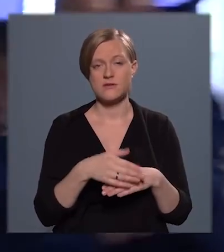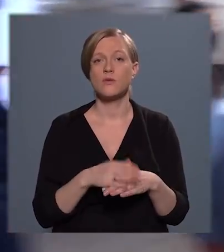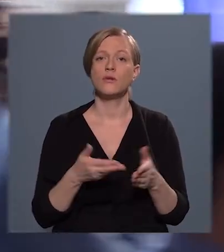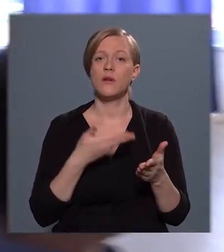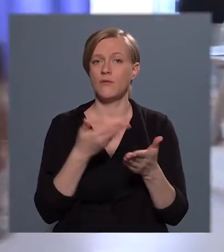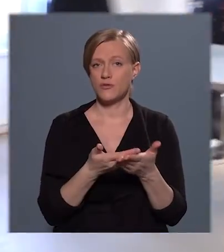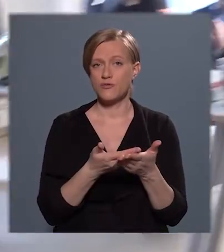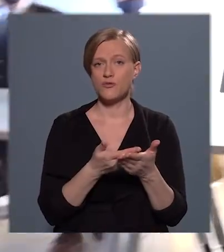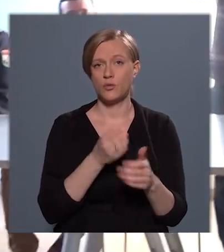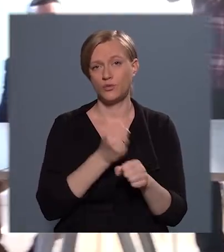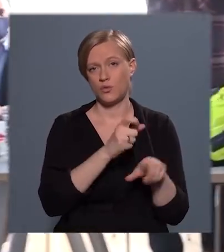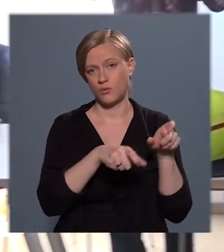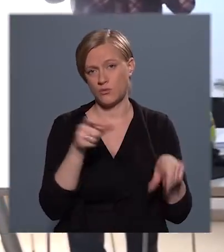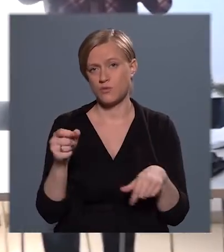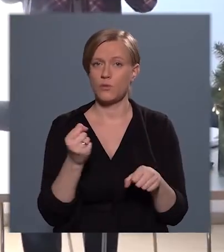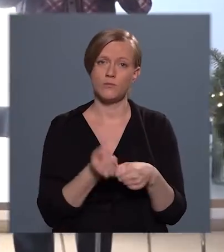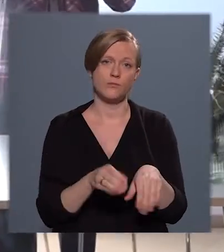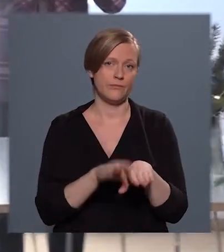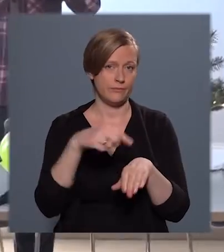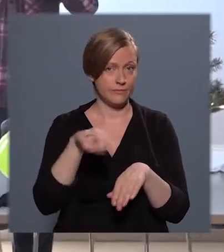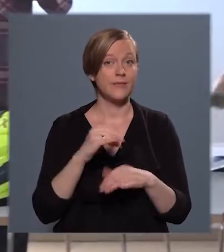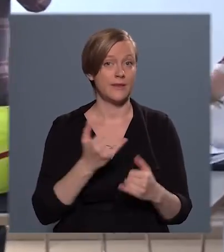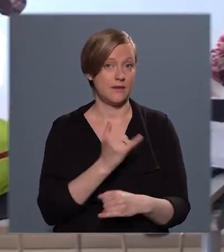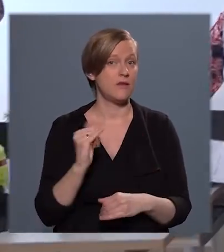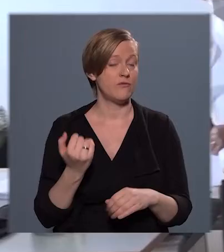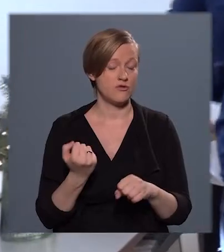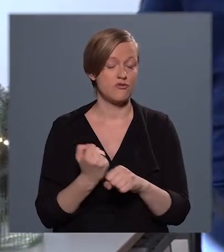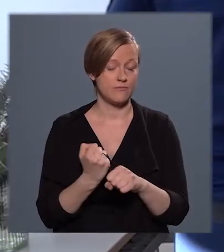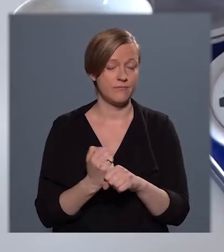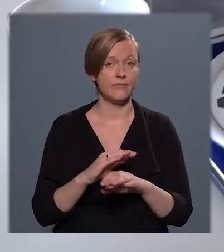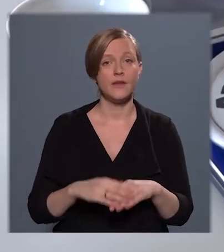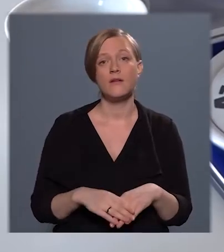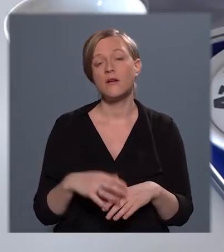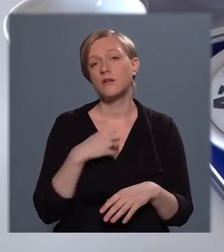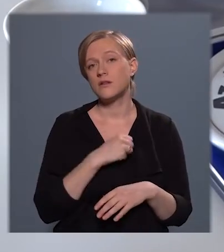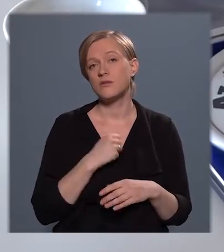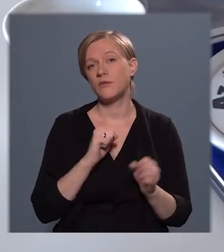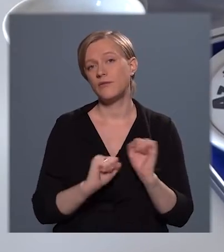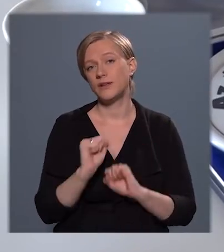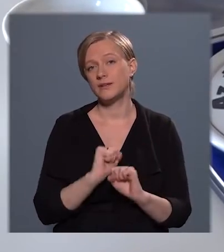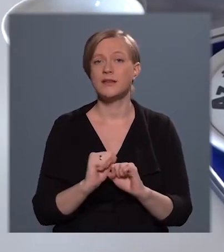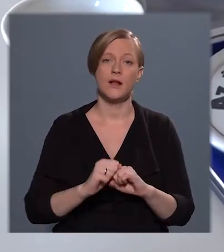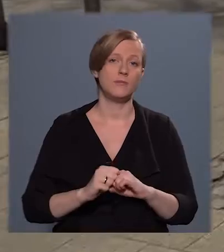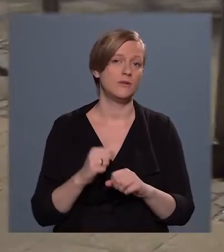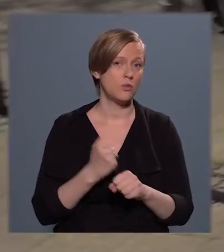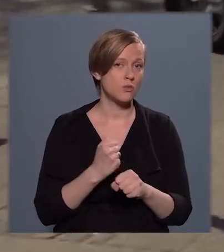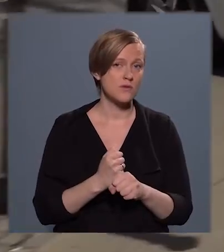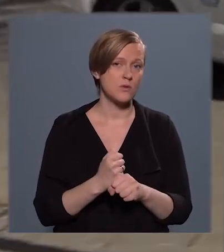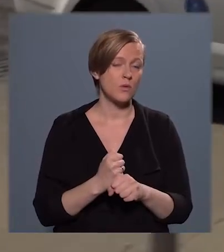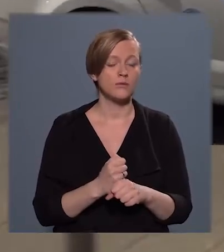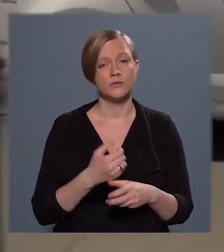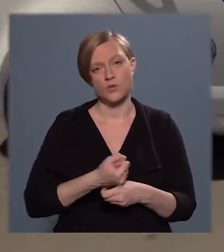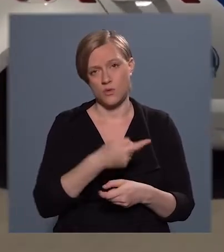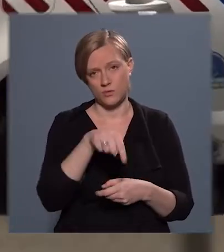javasolt dolgozókat, kollégákat. Ezt idén is megtettük, katasztrófavédelmi dolgozók, köznyelven tűzoltókat,